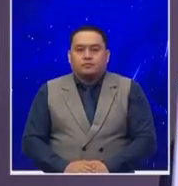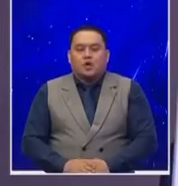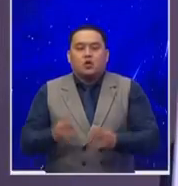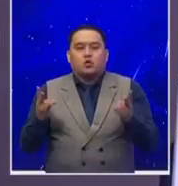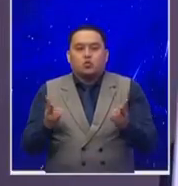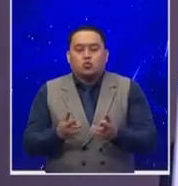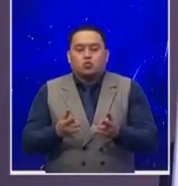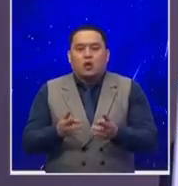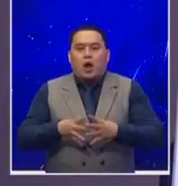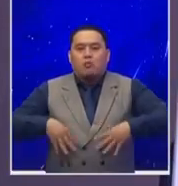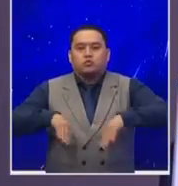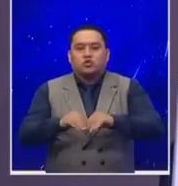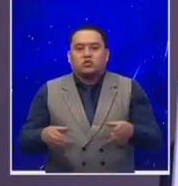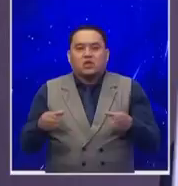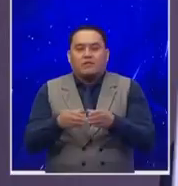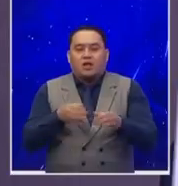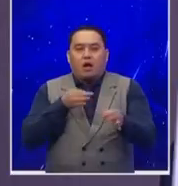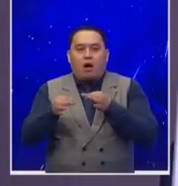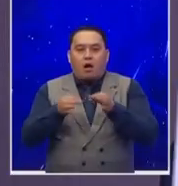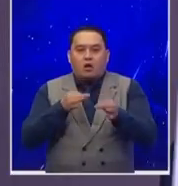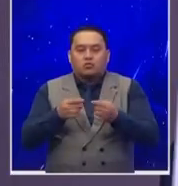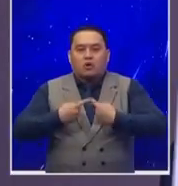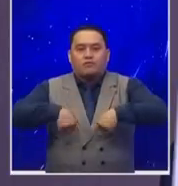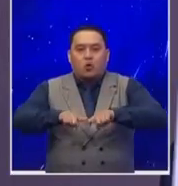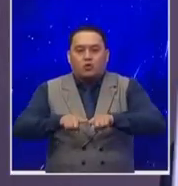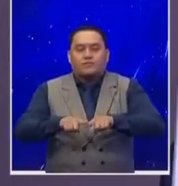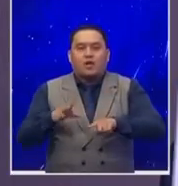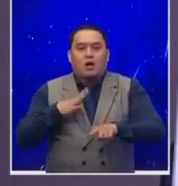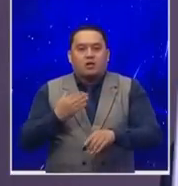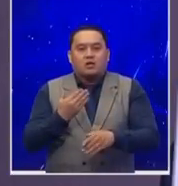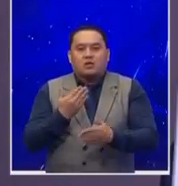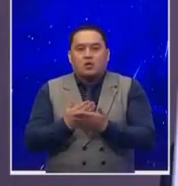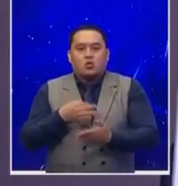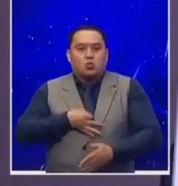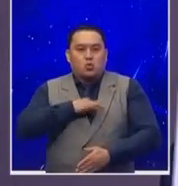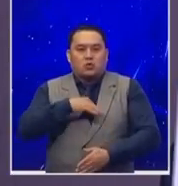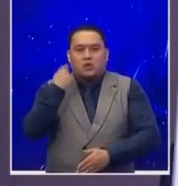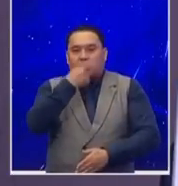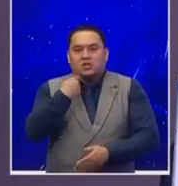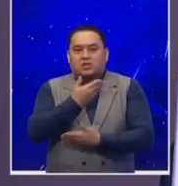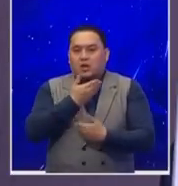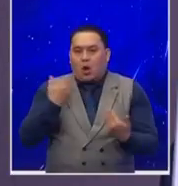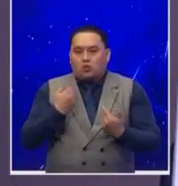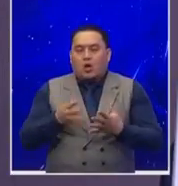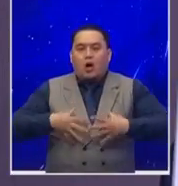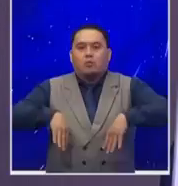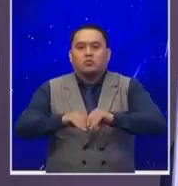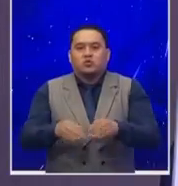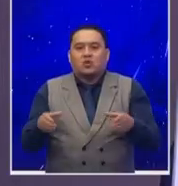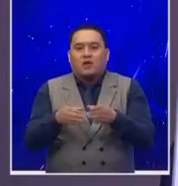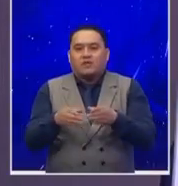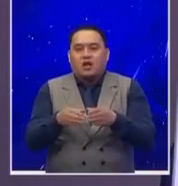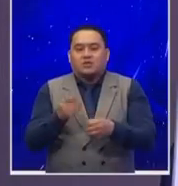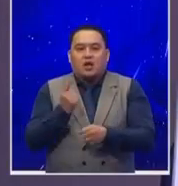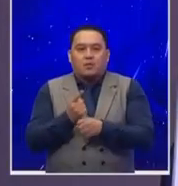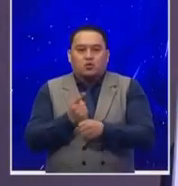Необходимо отметить, общественные советы – это консультативно-совещательные органы. Они не являются юридическими лицами. В этой связи на общественные советы не